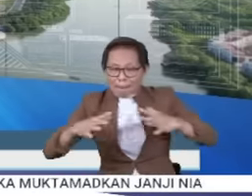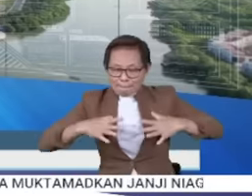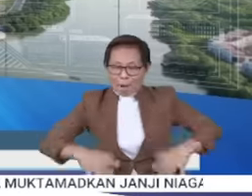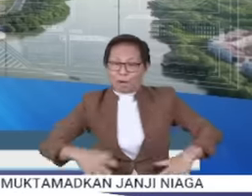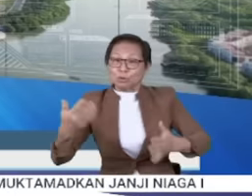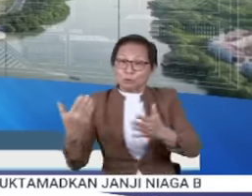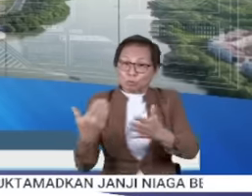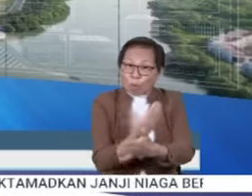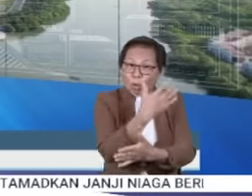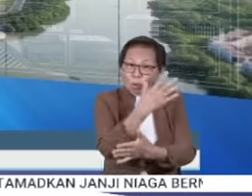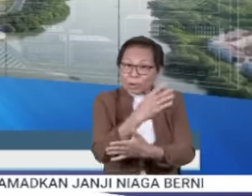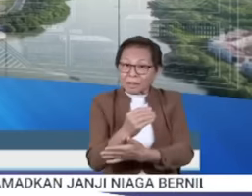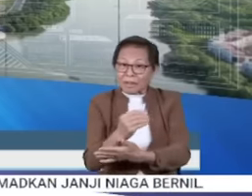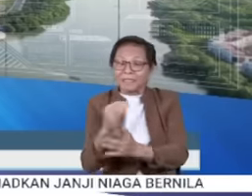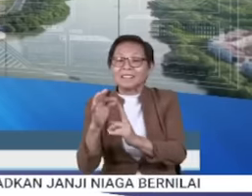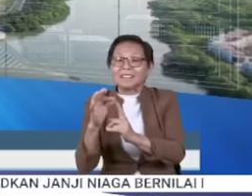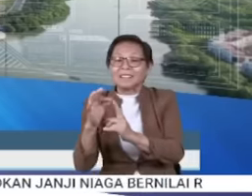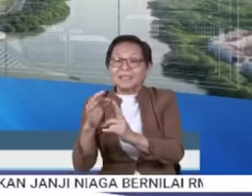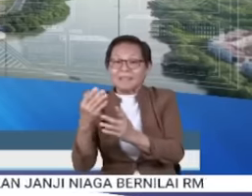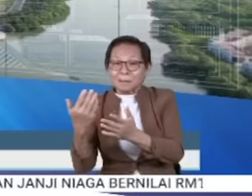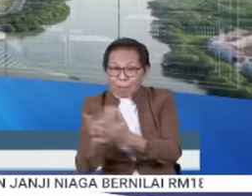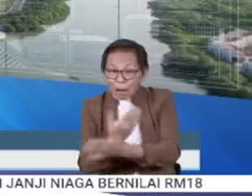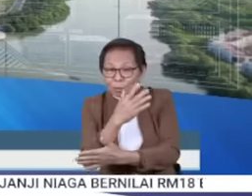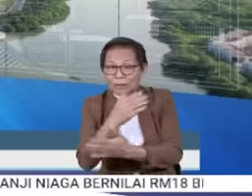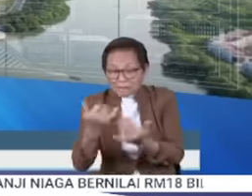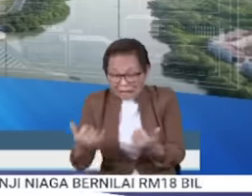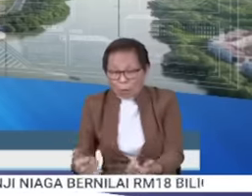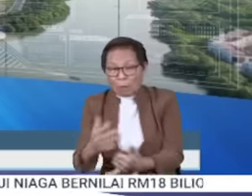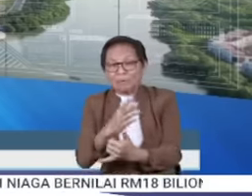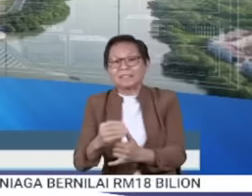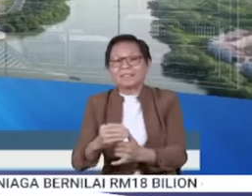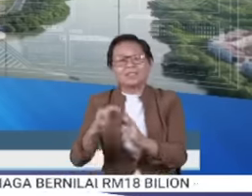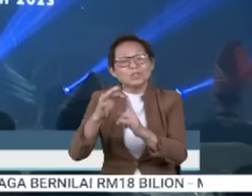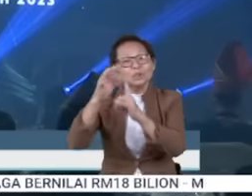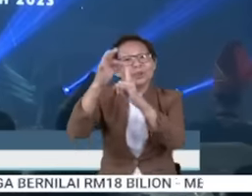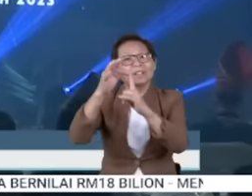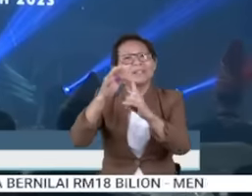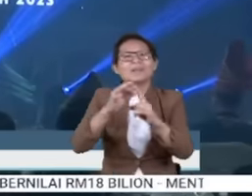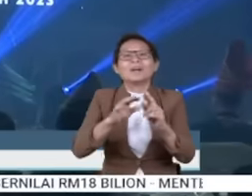kontemporer bersumberkan pakaian-pakaian tradisi